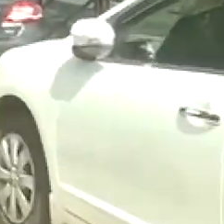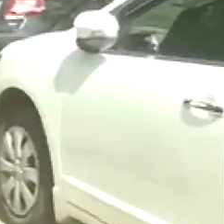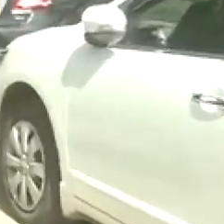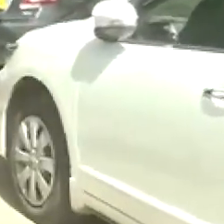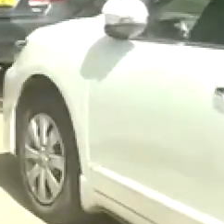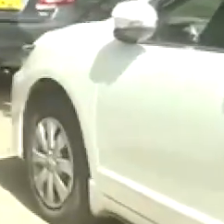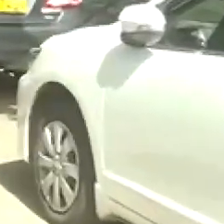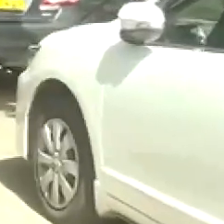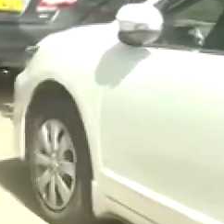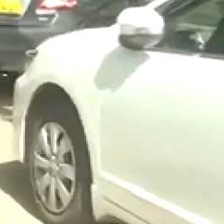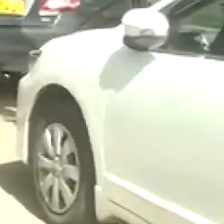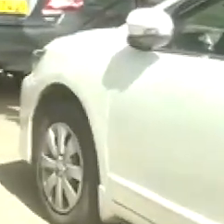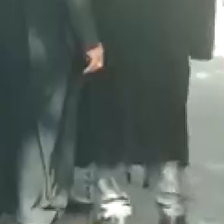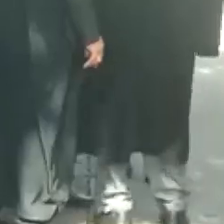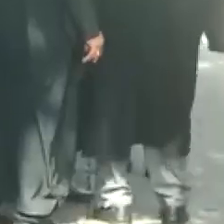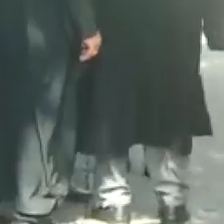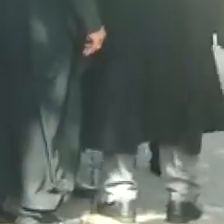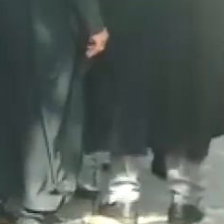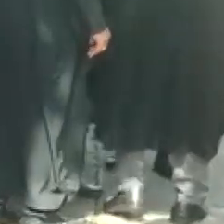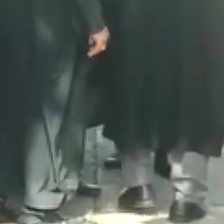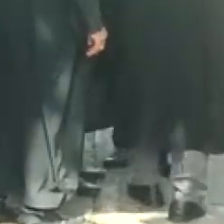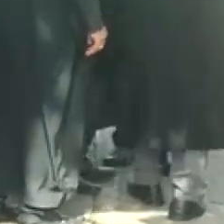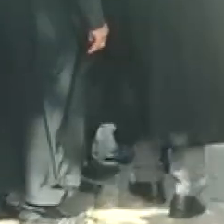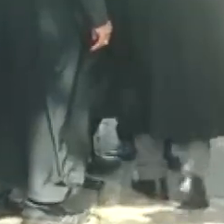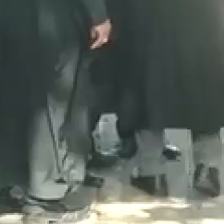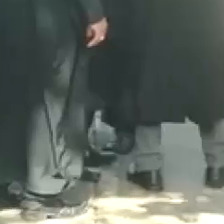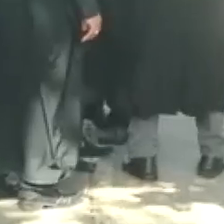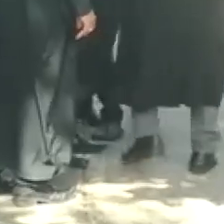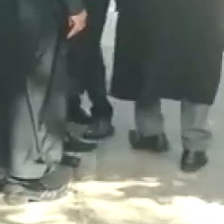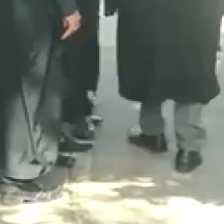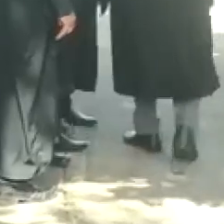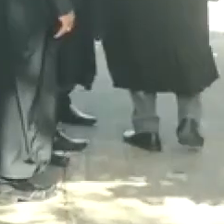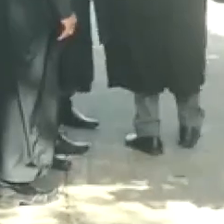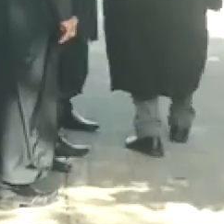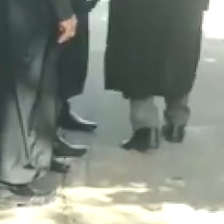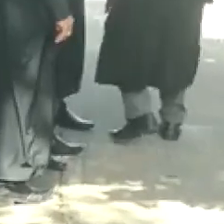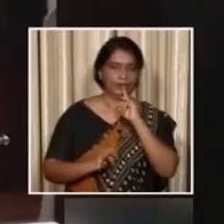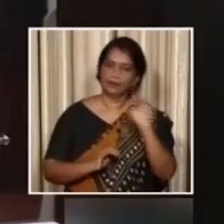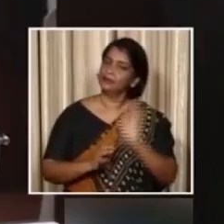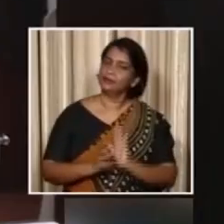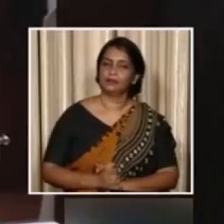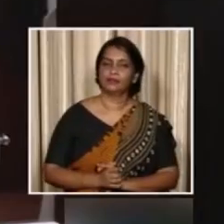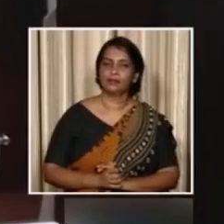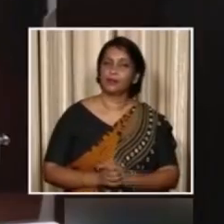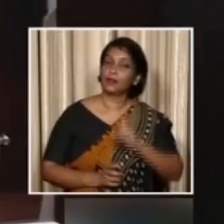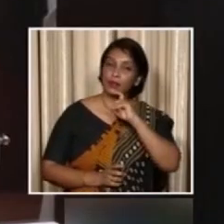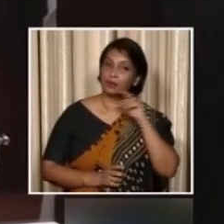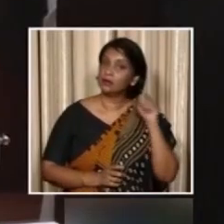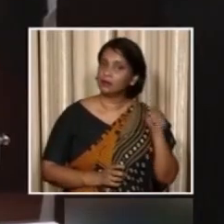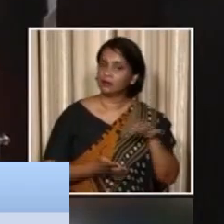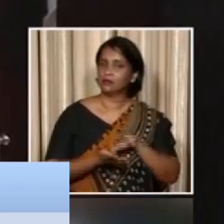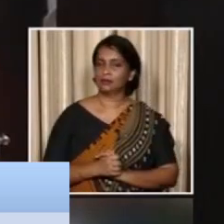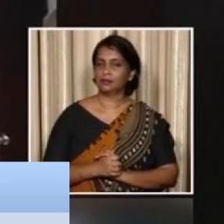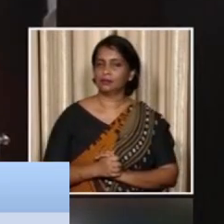පොලිස්පතිවරයාට එරෙහිව පැන වූ මෙම අතුරු තහනම් නියෝගය සම්බන්ධයෙන් අද පාර්ලිමේන්තුවේදීද මෙලෙස අදහස් පළ වුණා. ශ්‍රේෂ්ඨාධිකරණයේ තීන්දුවක්